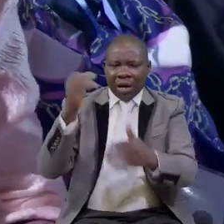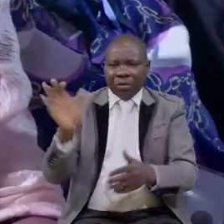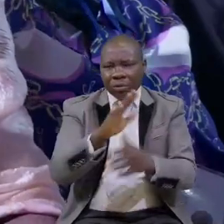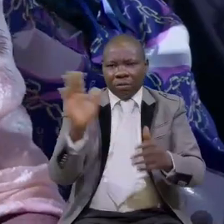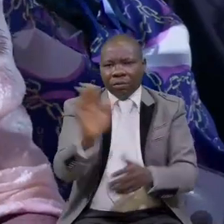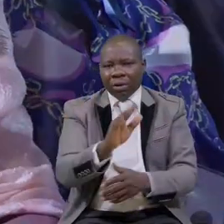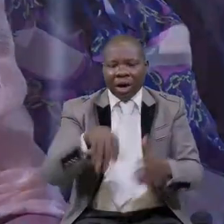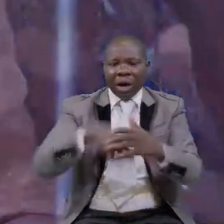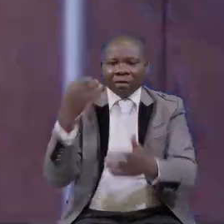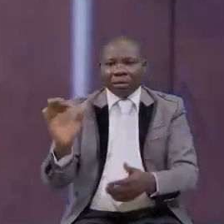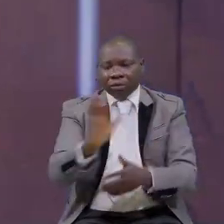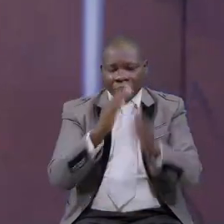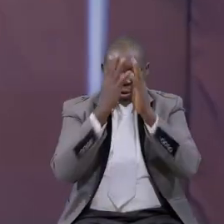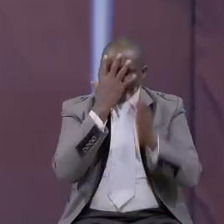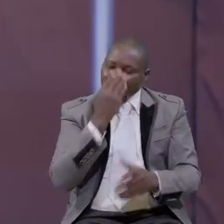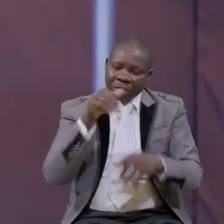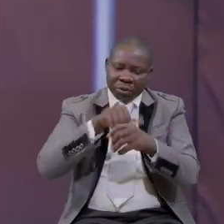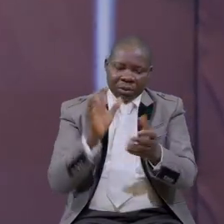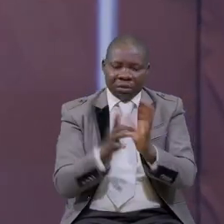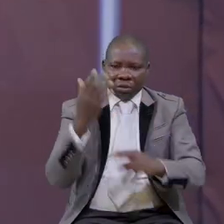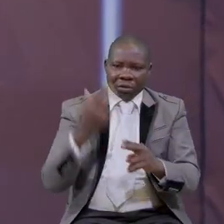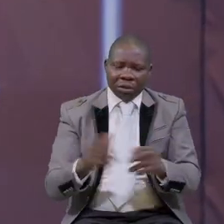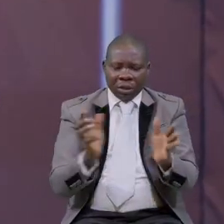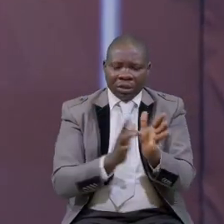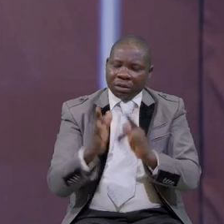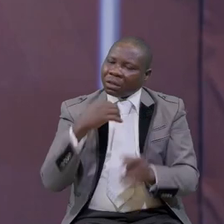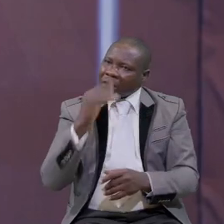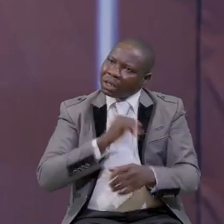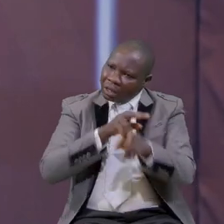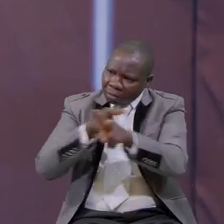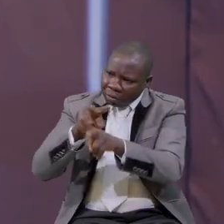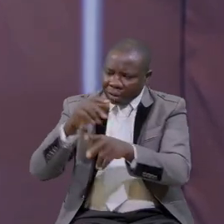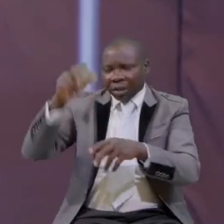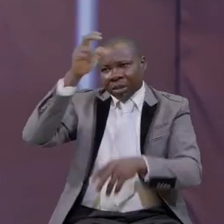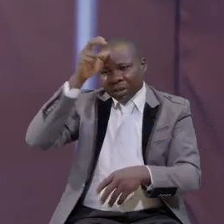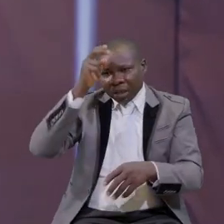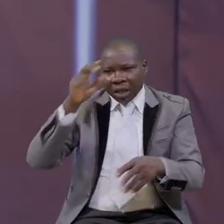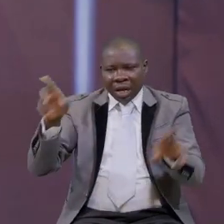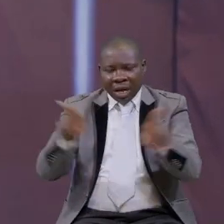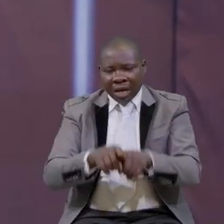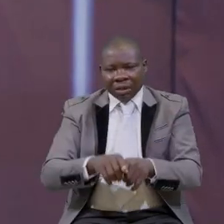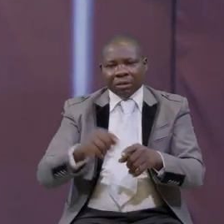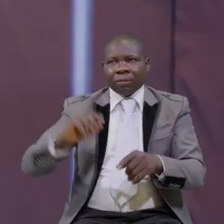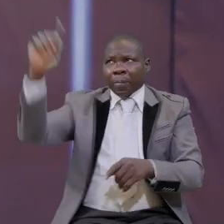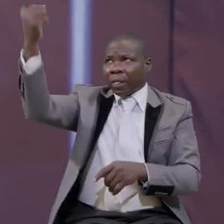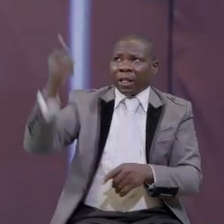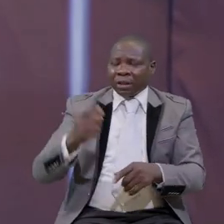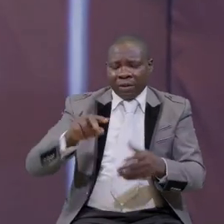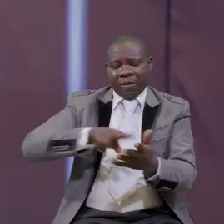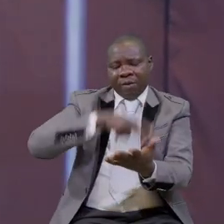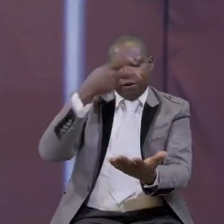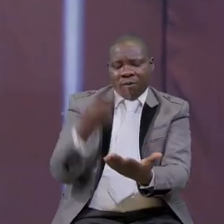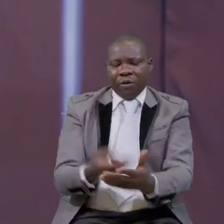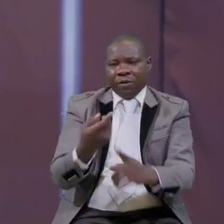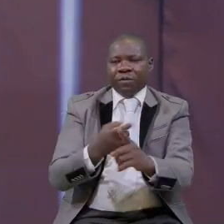sommeil. Jésus a dit, je voyais Satan comme un éclair tombé du